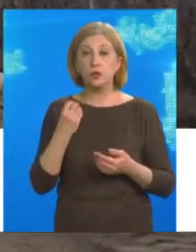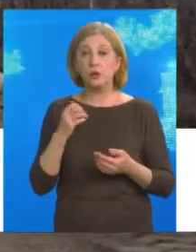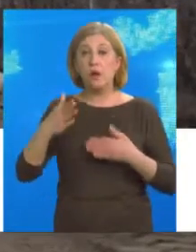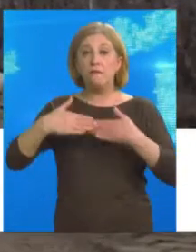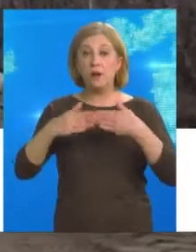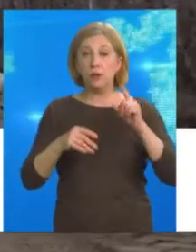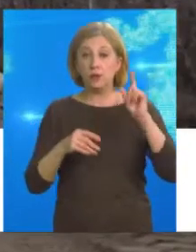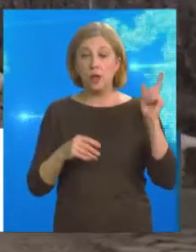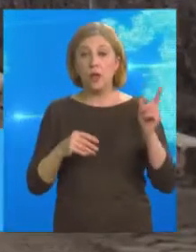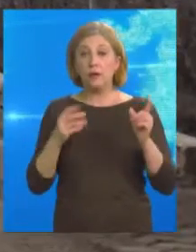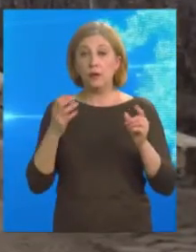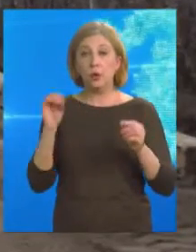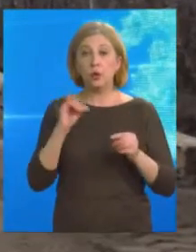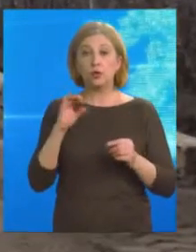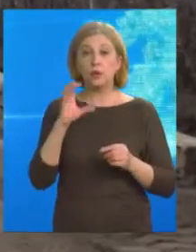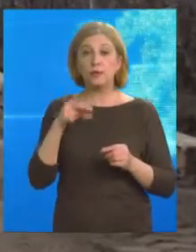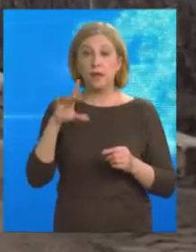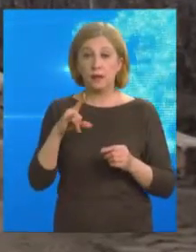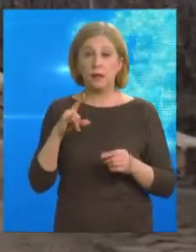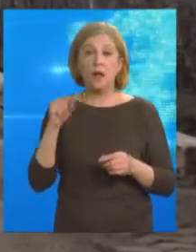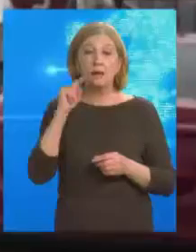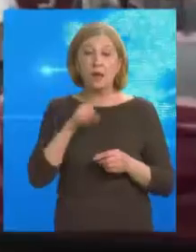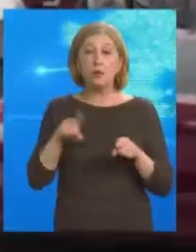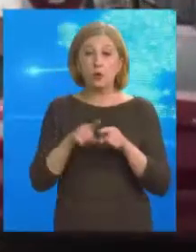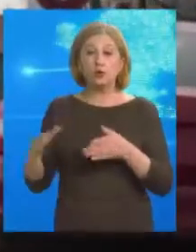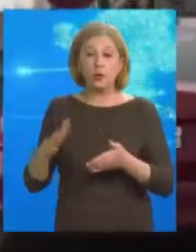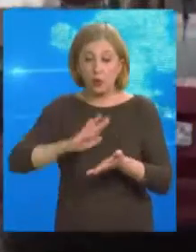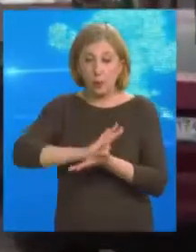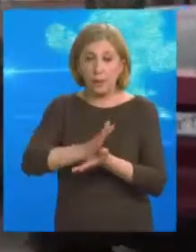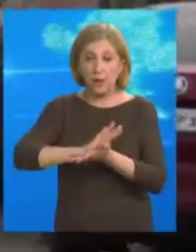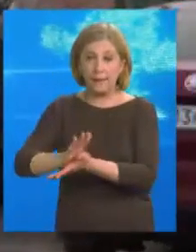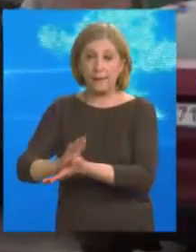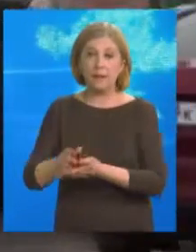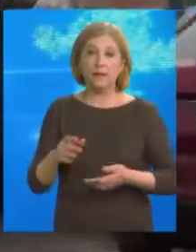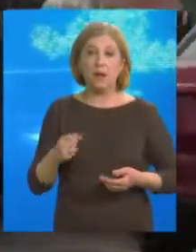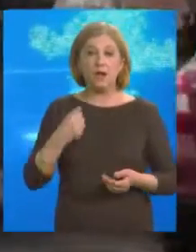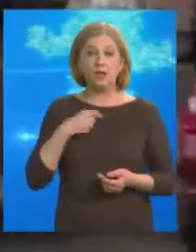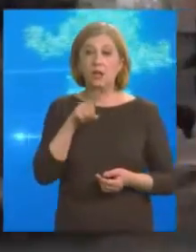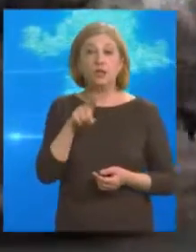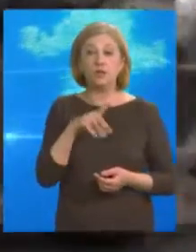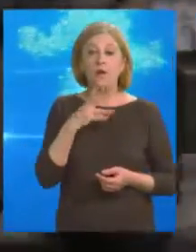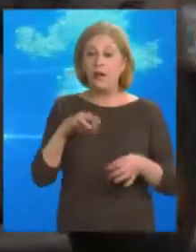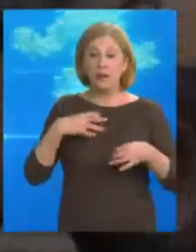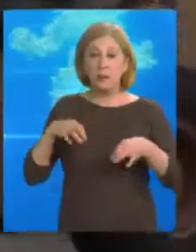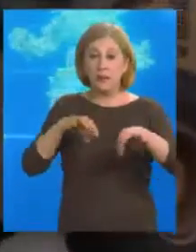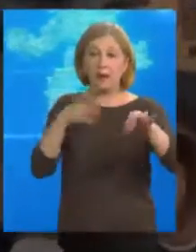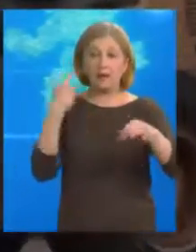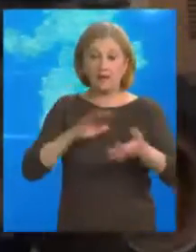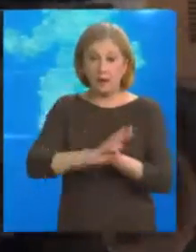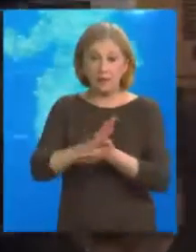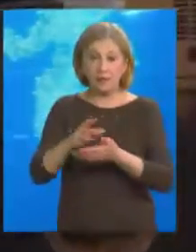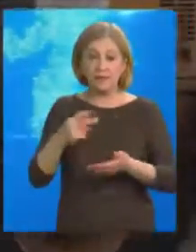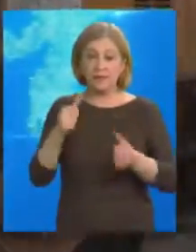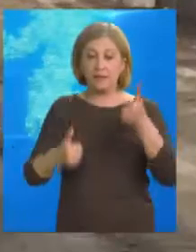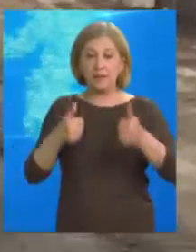ворота, так называемые южные сады, то есть там тоже дорогу прогрейдировали. Жалко, что вы не проехали, когда она была не прогрейдирована, то есть сравнили